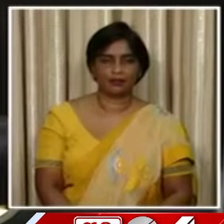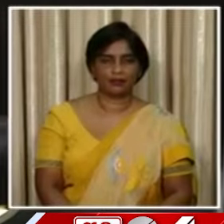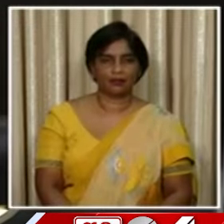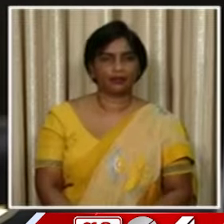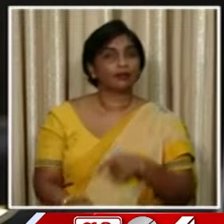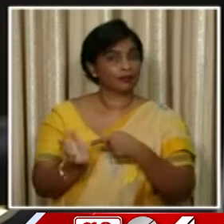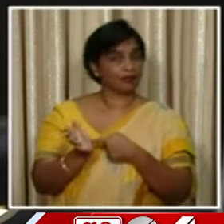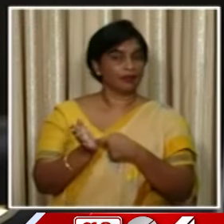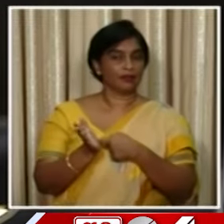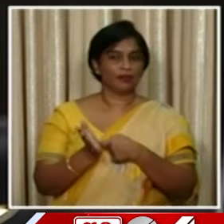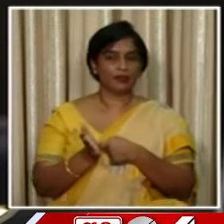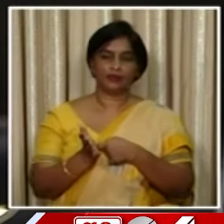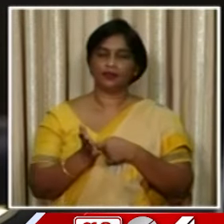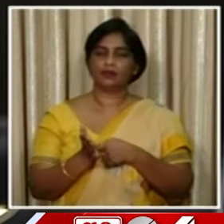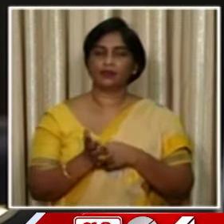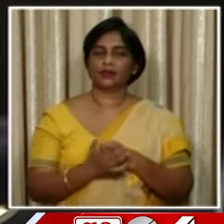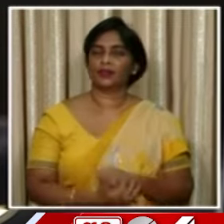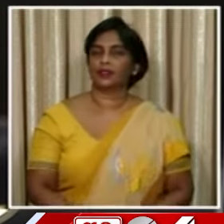මේකේ තියෙනවා